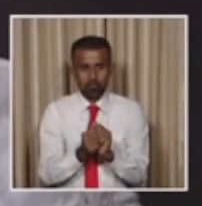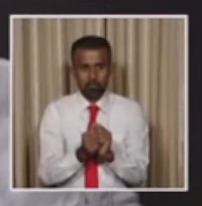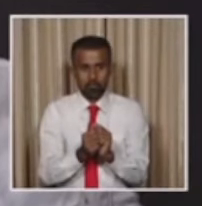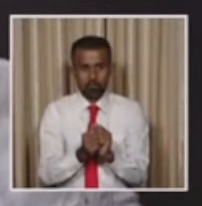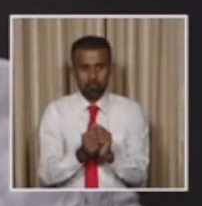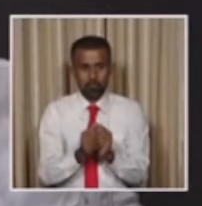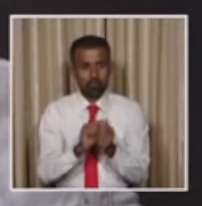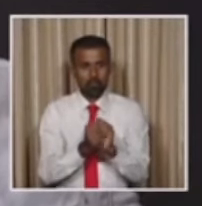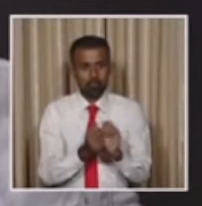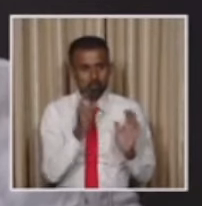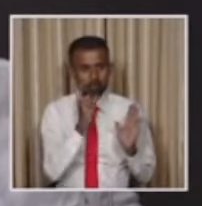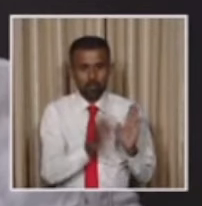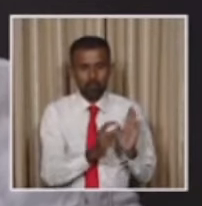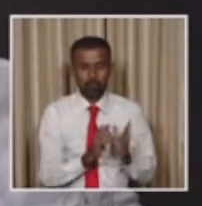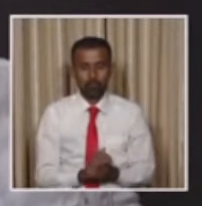සංශෝධනය ආරම්භ බලන්න.